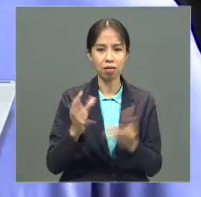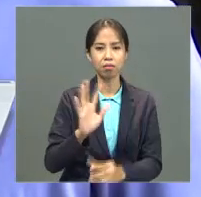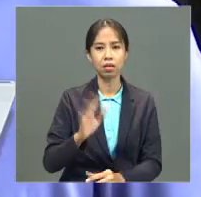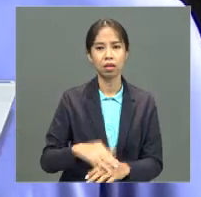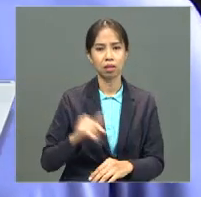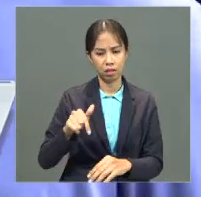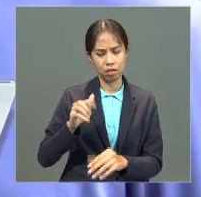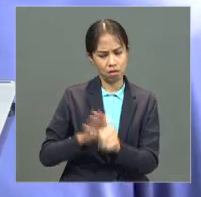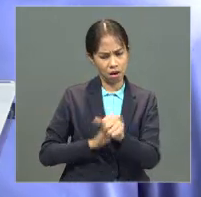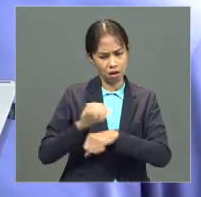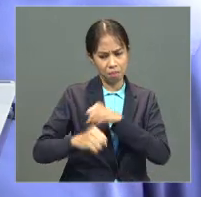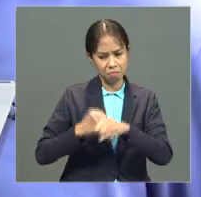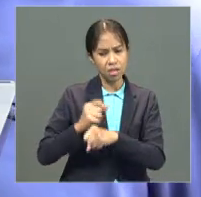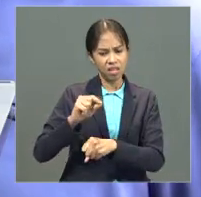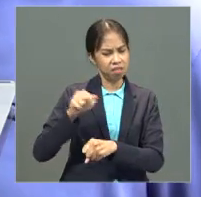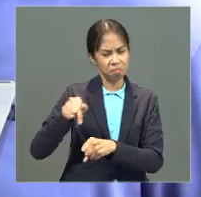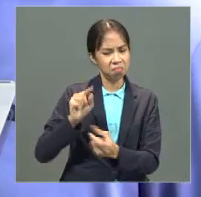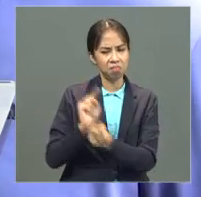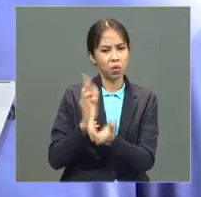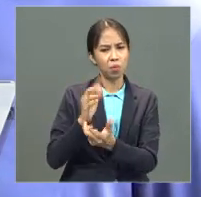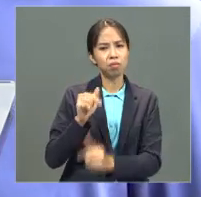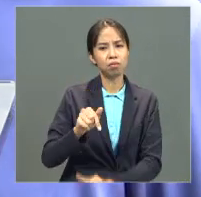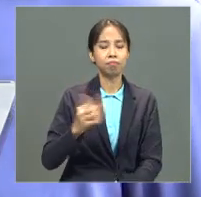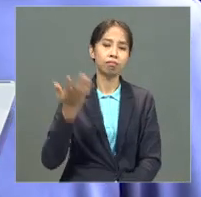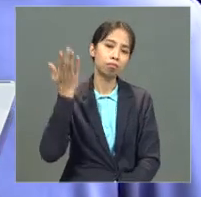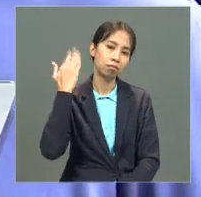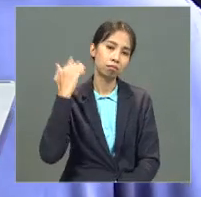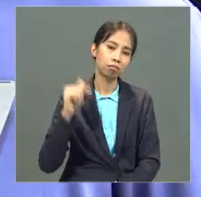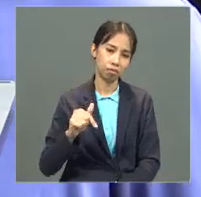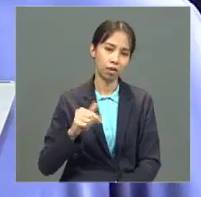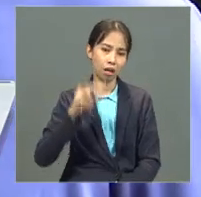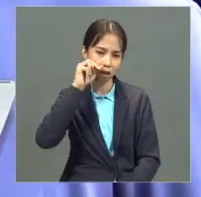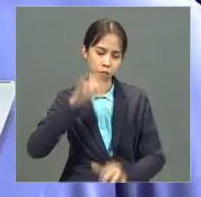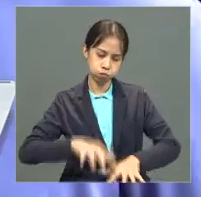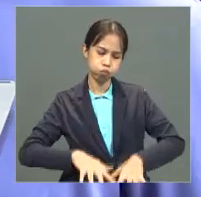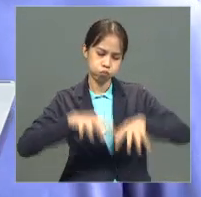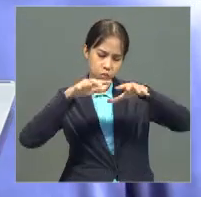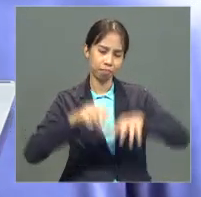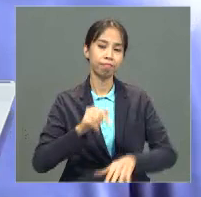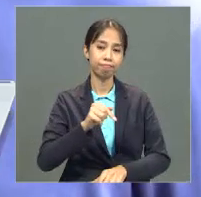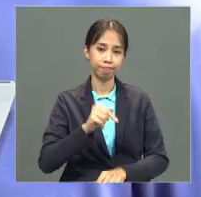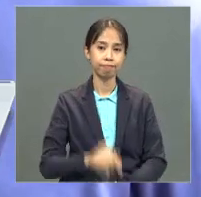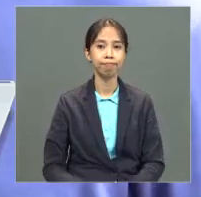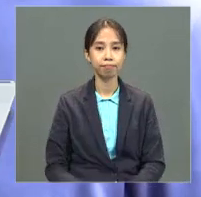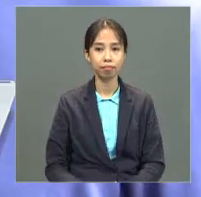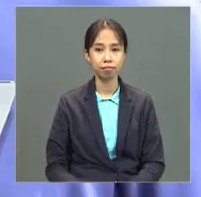20ปีก็ไม่เคยเยอะขนาดนี้ท่วมสระปลาสระหนองหมู่บ้าน